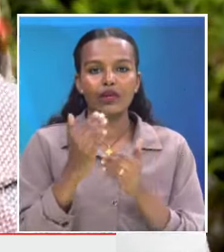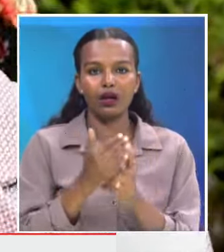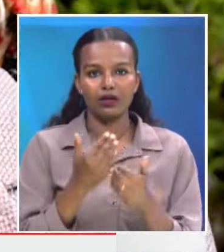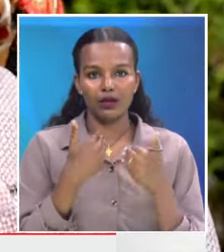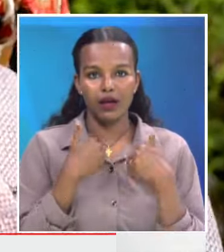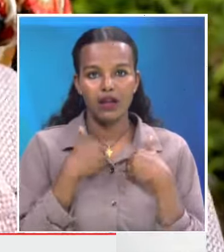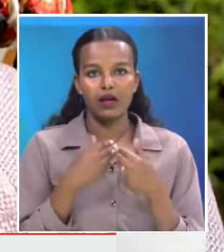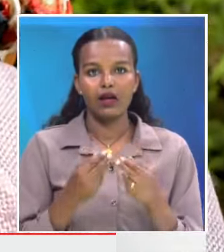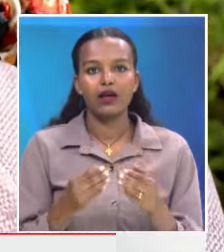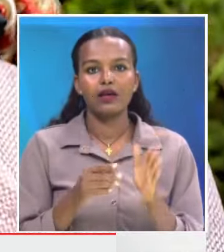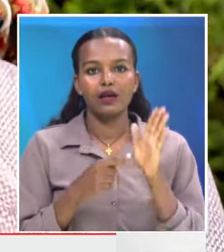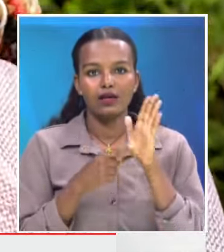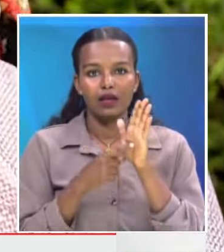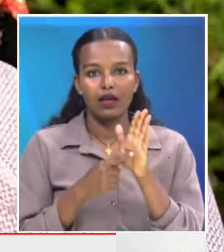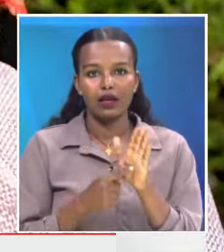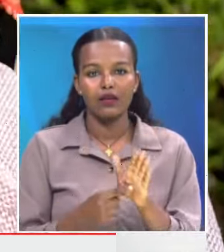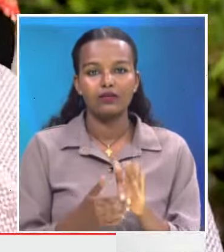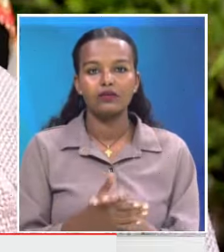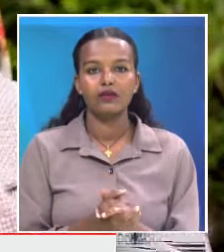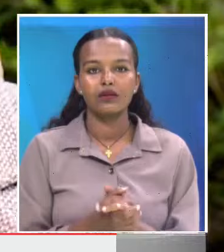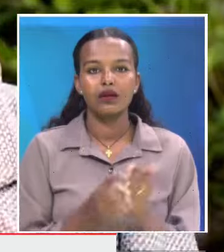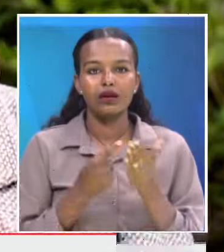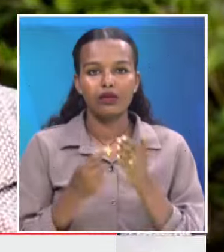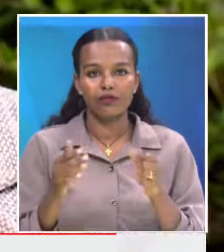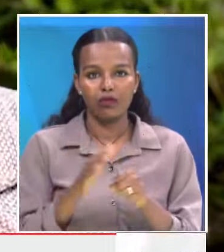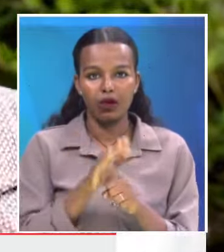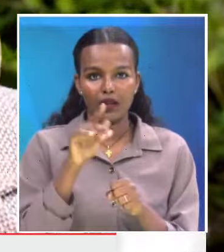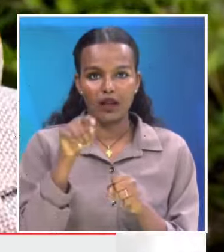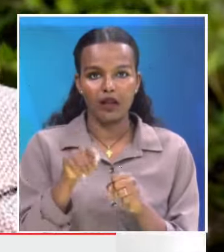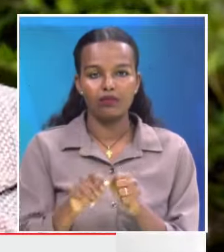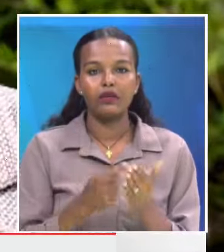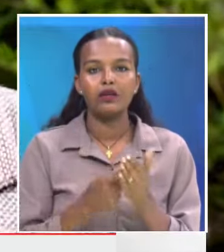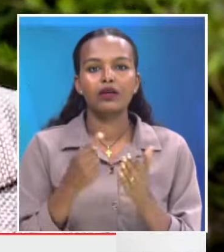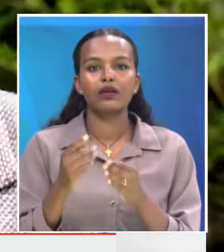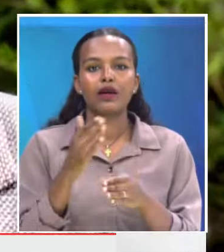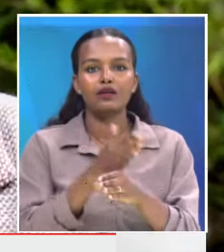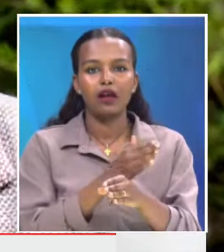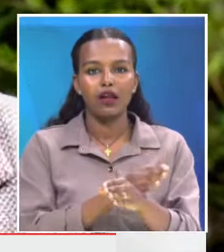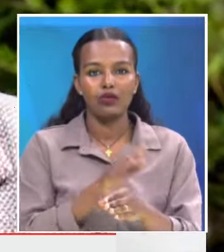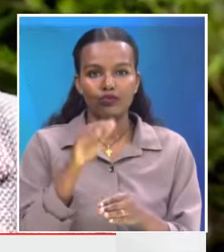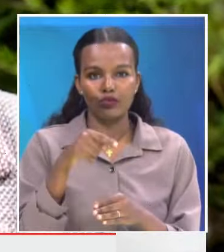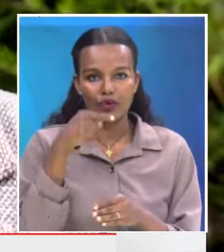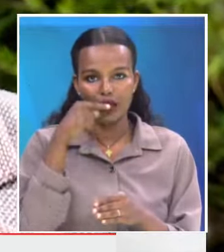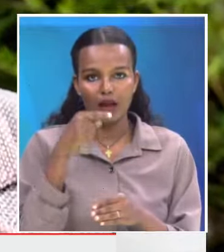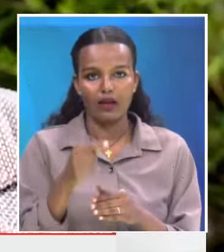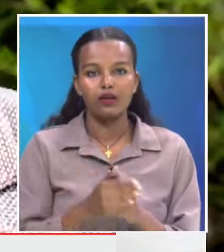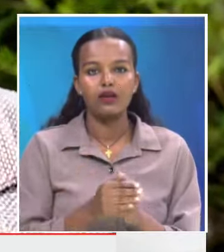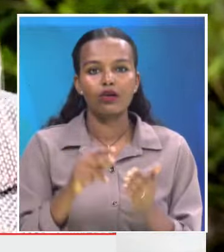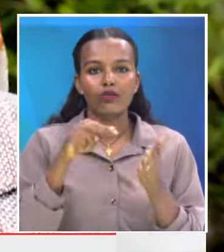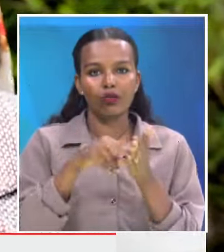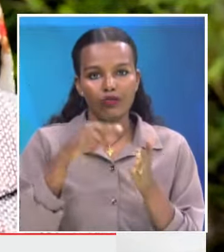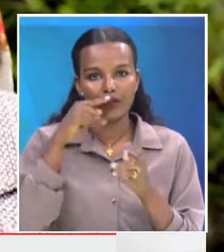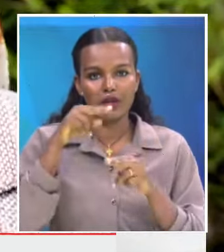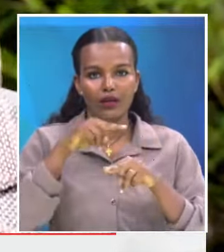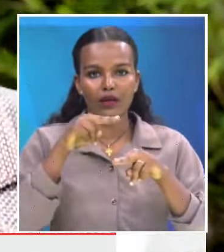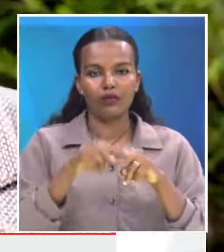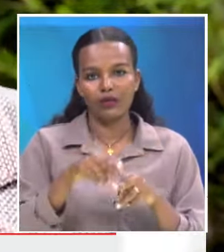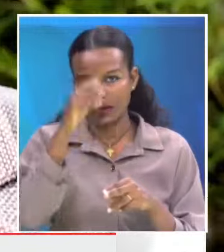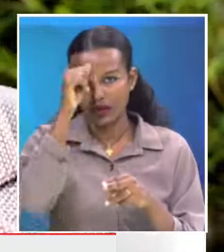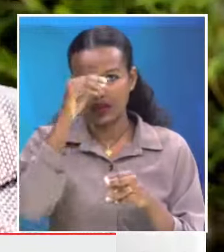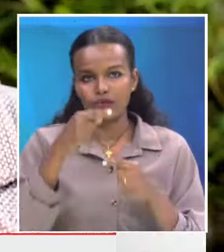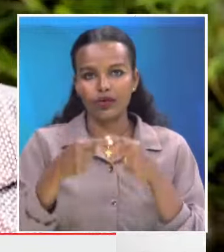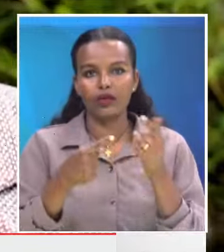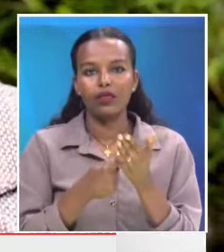ስላለ እያሳየን ይሄ መሟላት አለበት፣ ይሄን አስተካክላችሁኑ እያል ቆም ብለን ተቀብለን ሰዎቹ